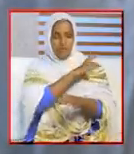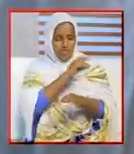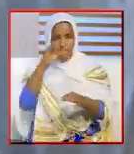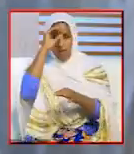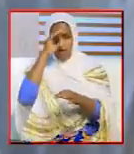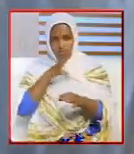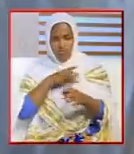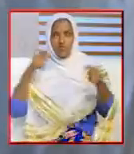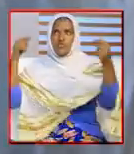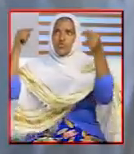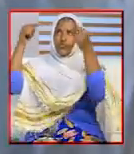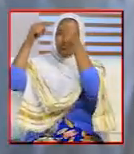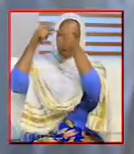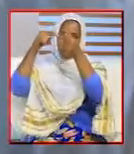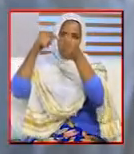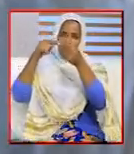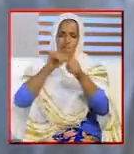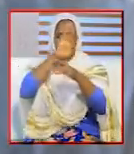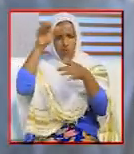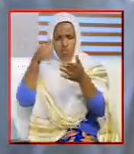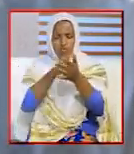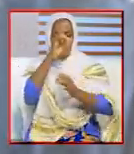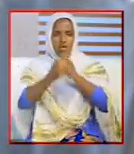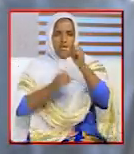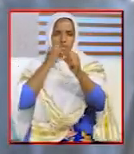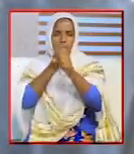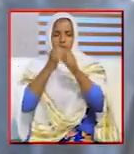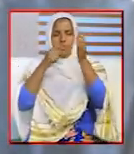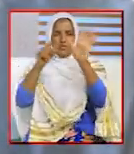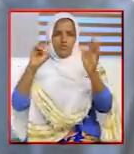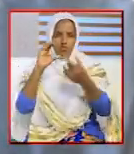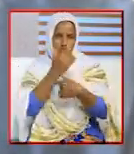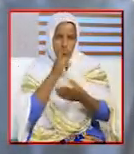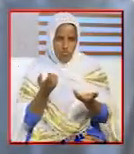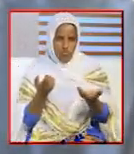የእግዚአብሔርና የሰዎች ግንኙነት በሁሉም የእድሜ ክልል የሚገለጽ ነው።